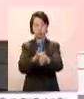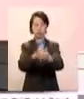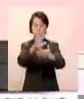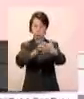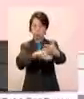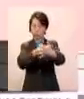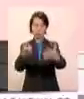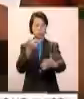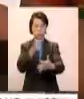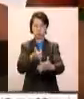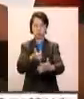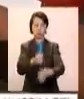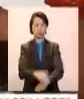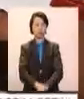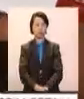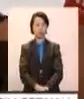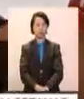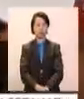perancangan.